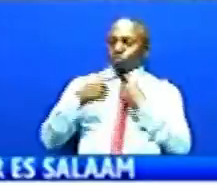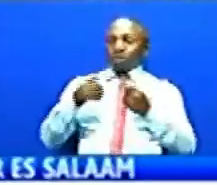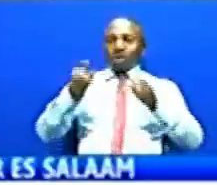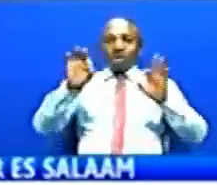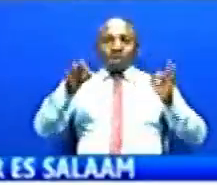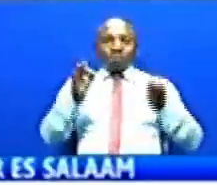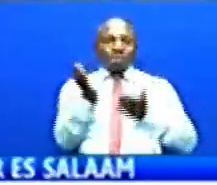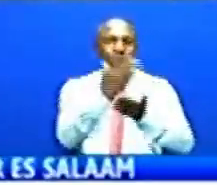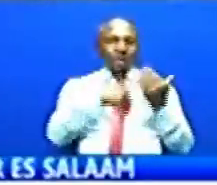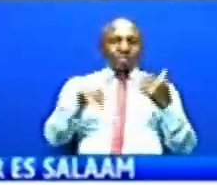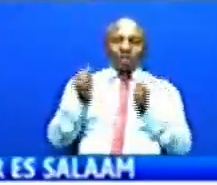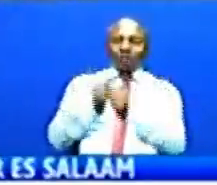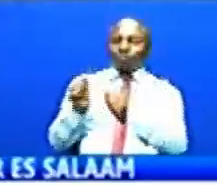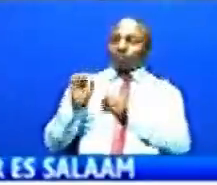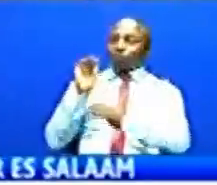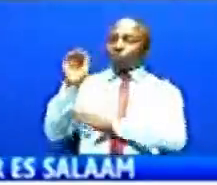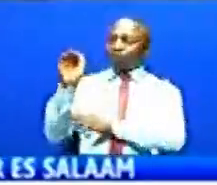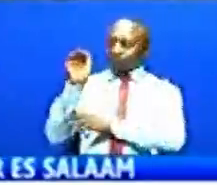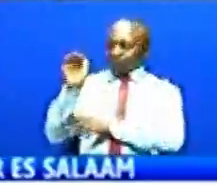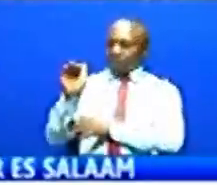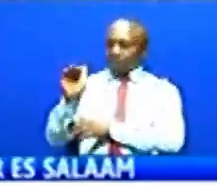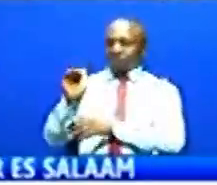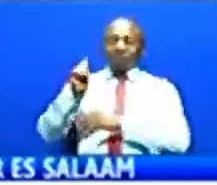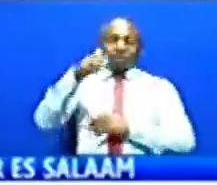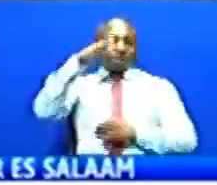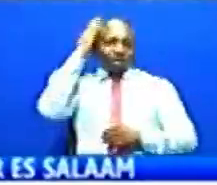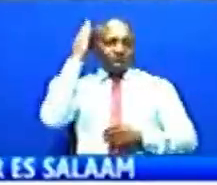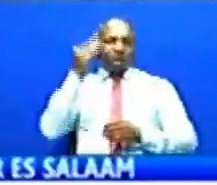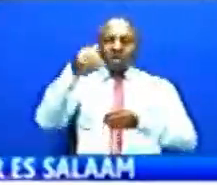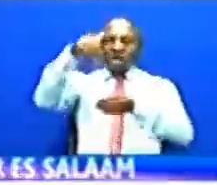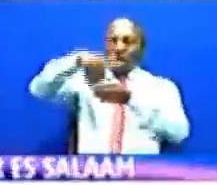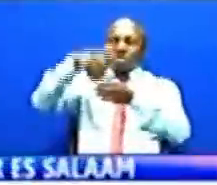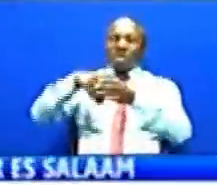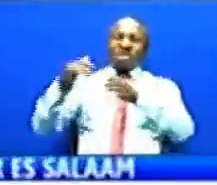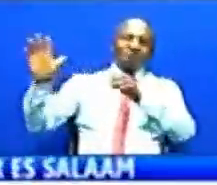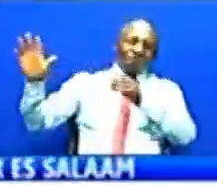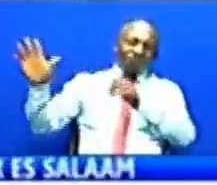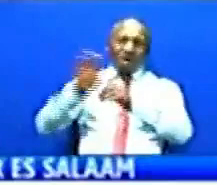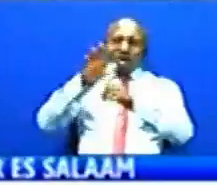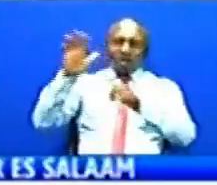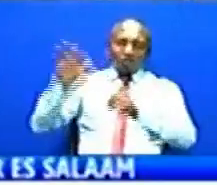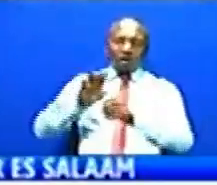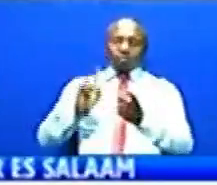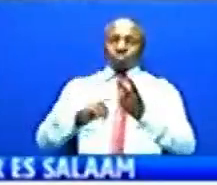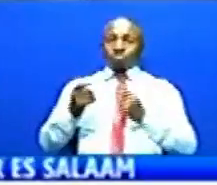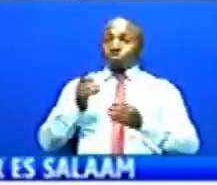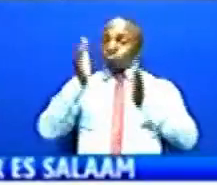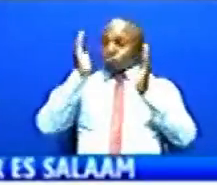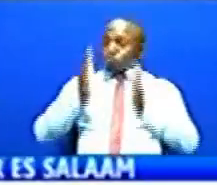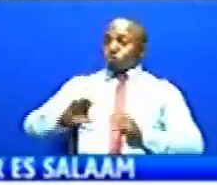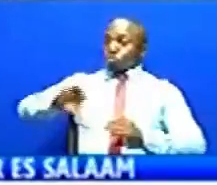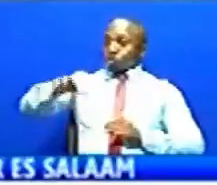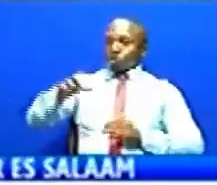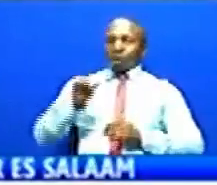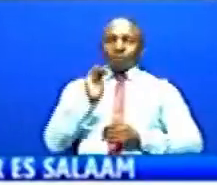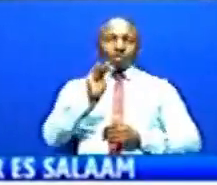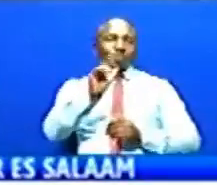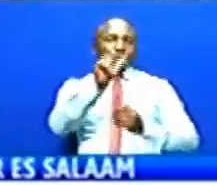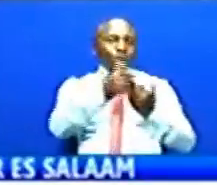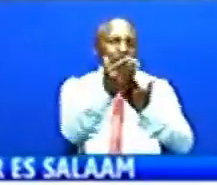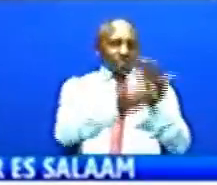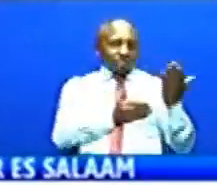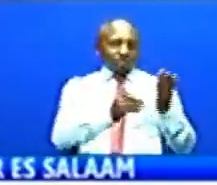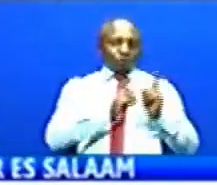Akizungumzia jinsi baadhi ya vyombo vya usafirishaji vya umma kujaza abiria kupita kiasi, Makonda ametoa wito kwa wananchi wa Dar es